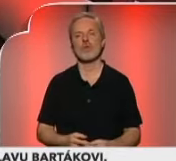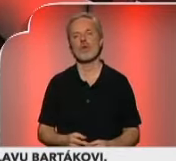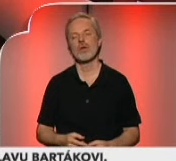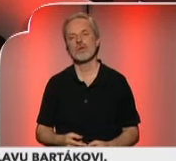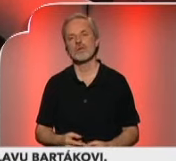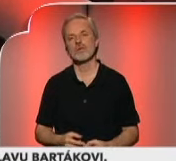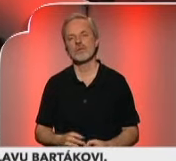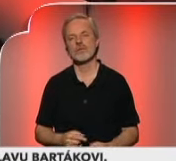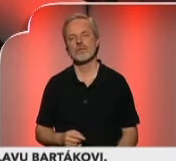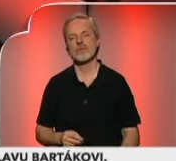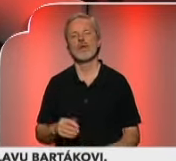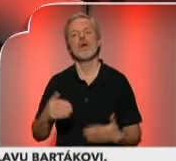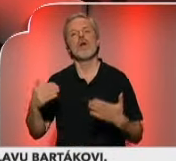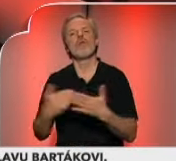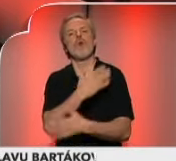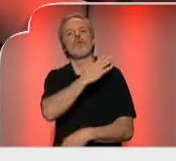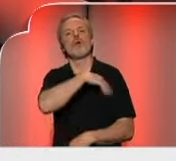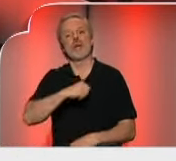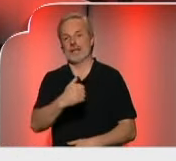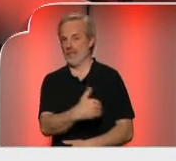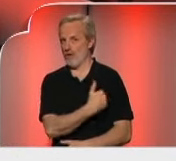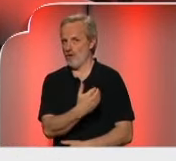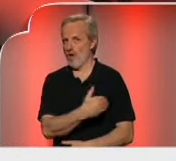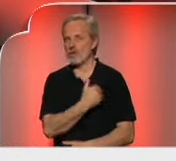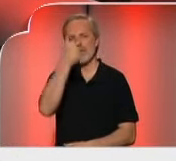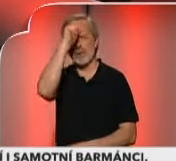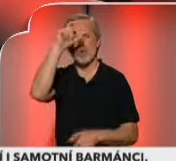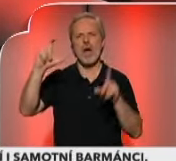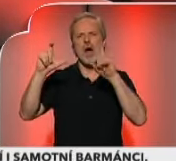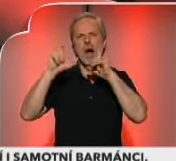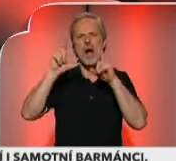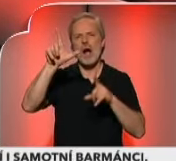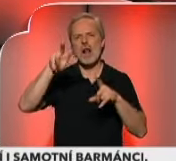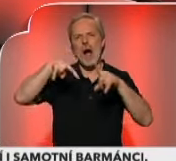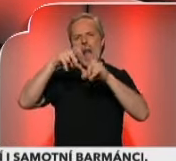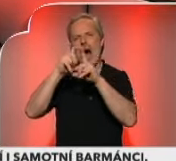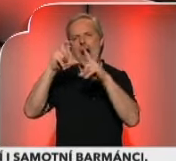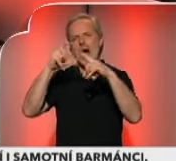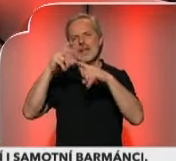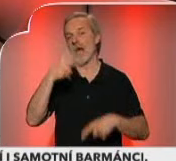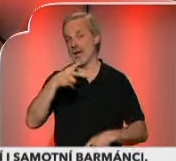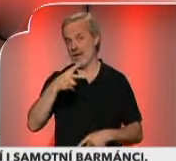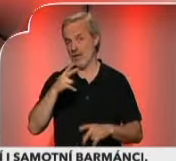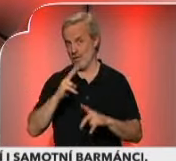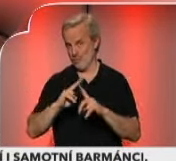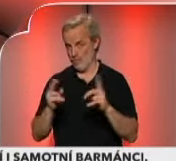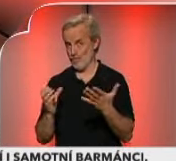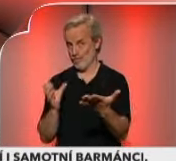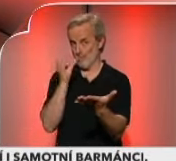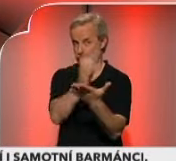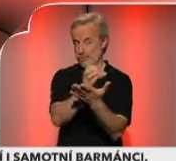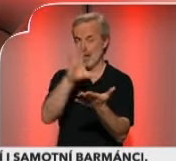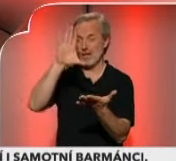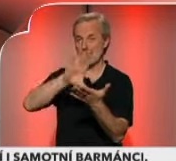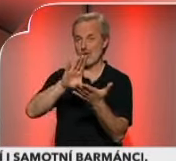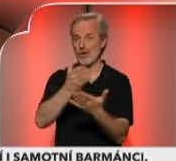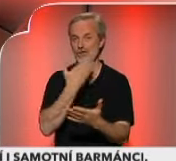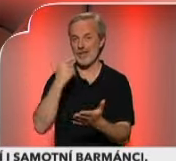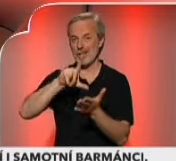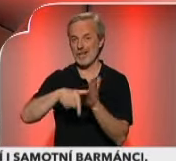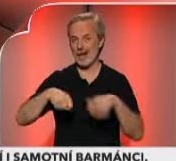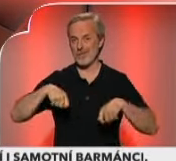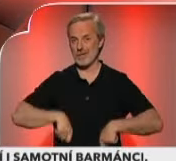školství Marcel Chládek Byl by on správným lídrem třeba té krajské kandidátky ambice samozřejmě naznačovat může ale myslím